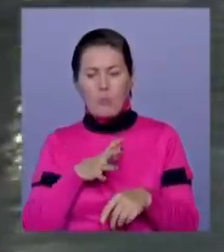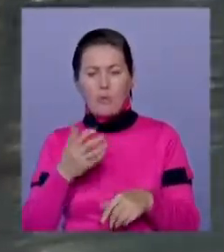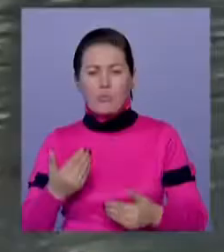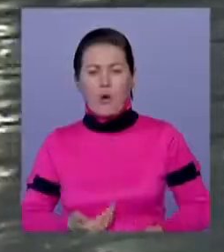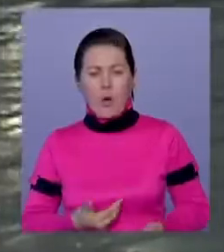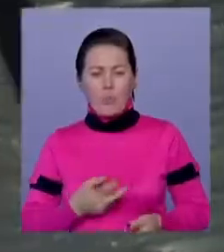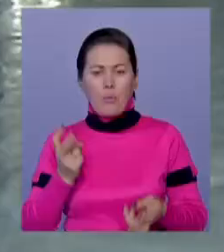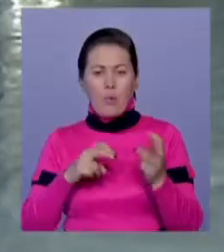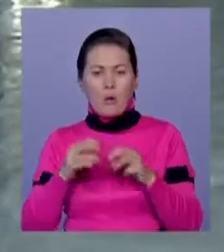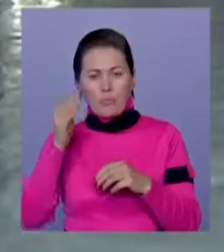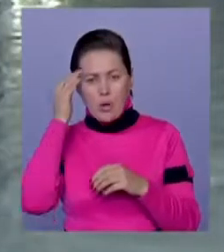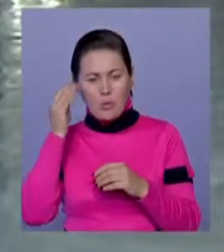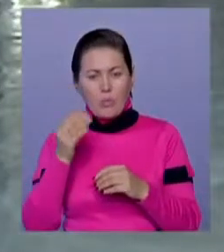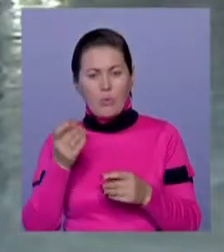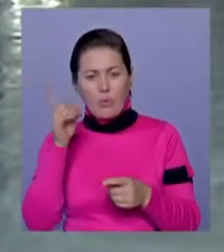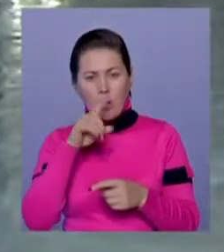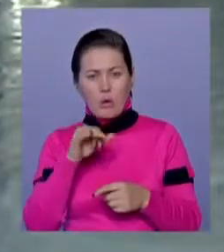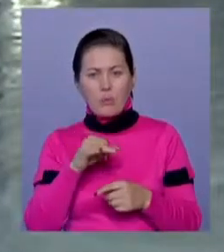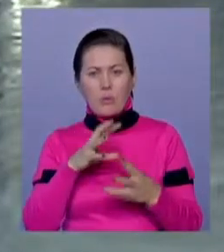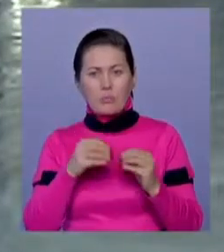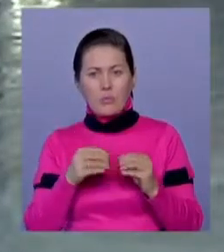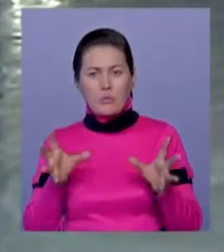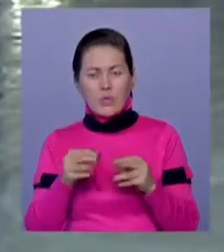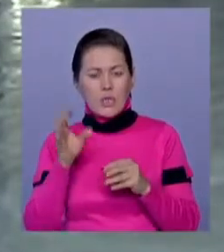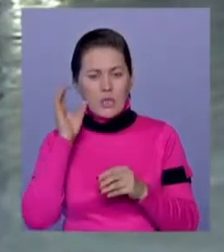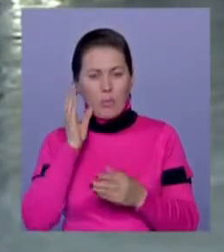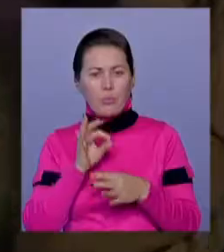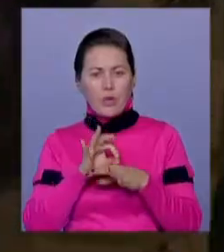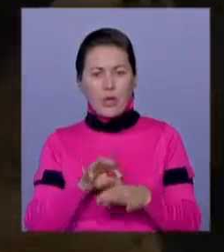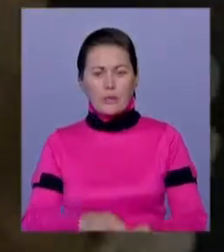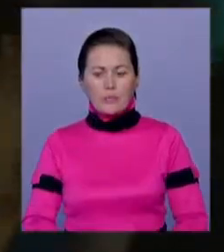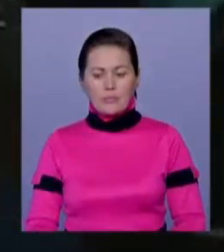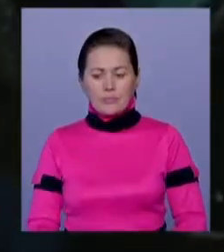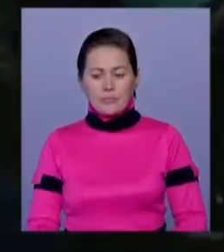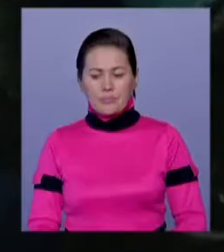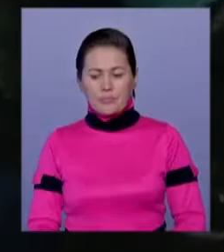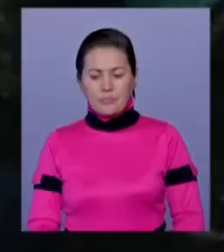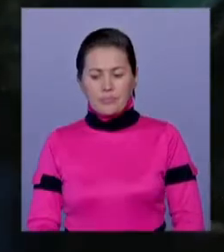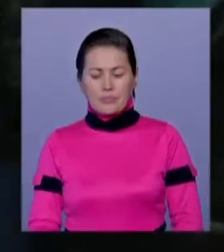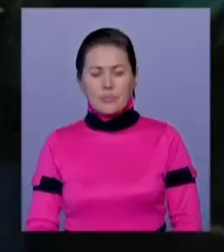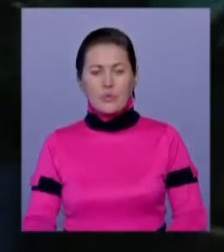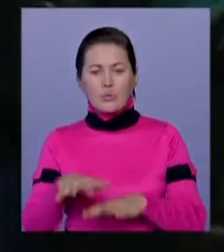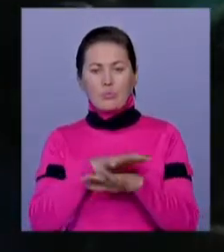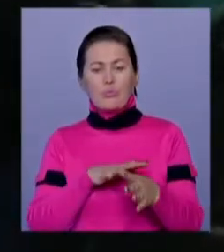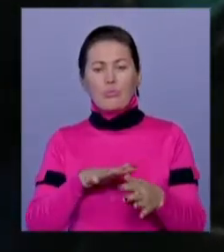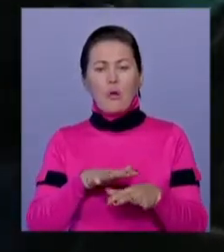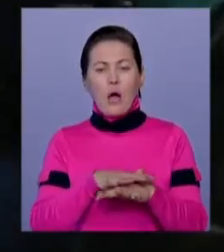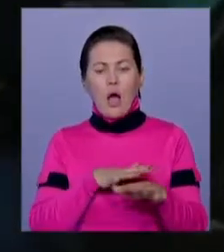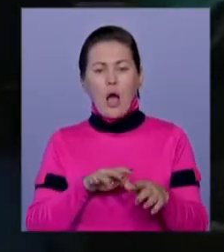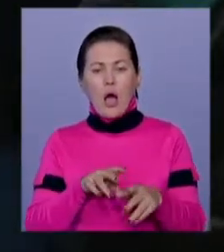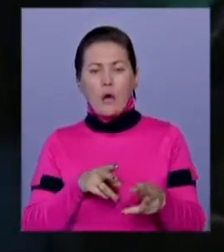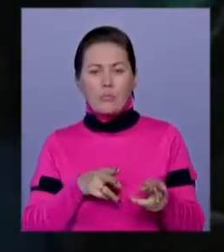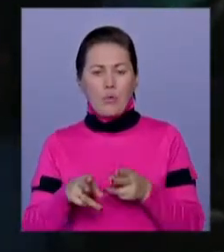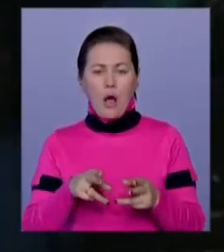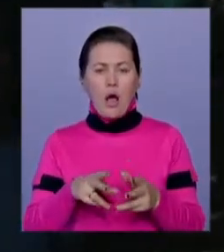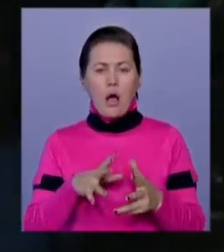тұрғындардың, келушілердің пікірін жазып алған едік. Бірге тыңдап көрейік. Мұз айдыны ашылған ұнады, иә.